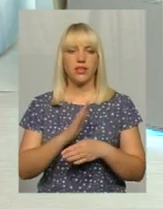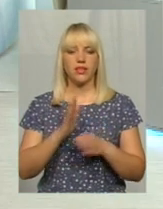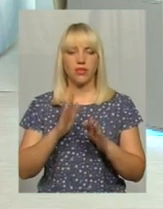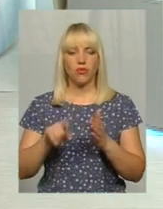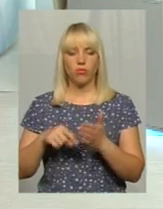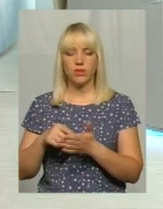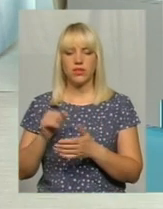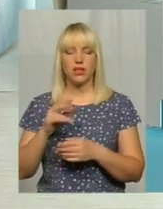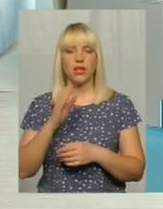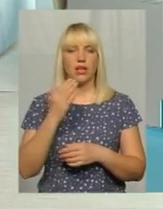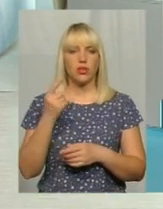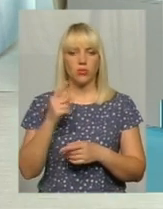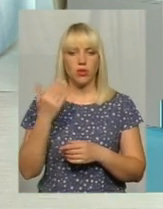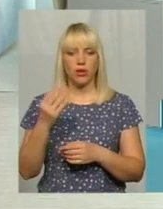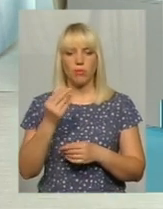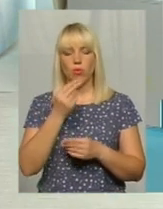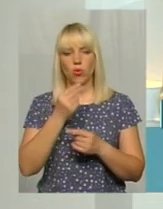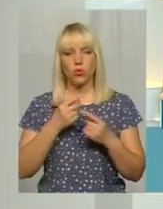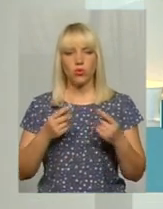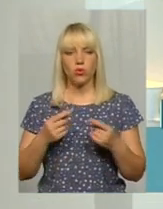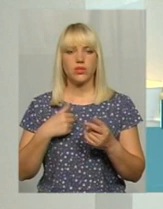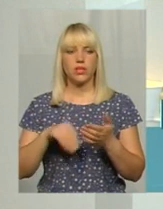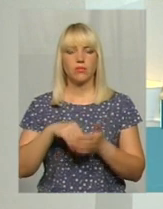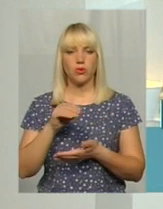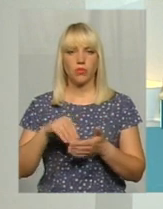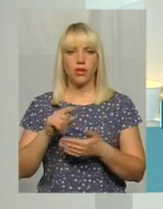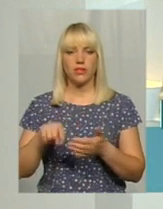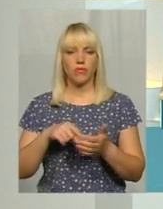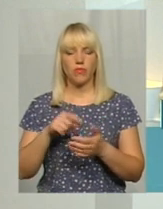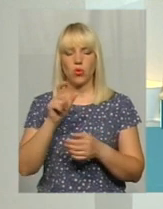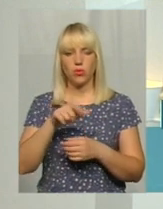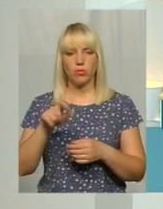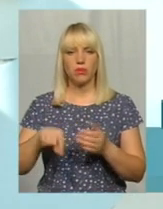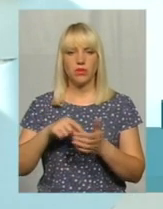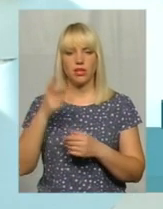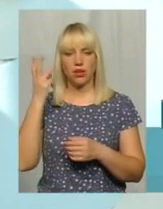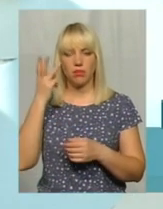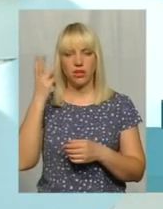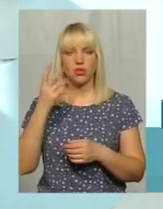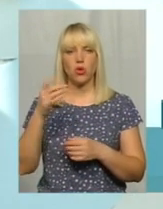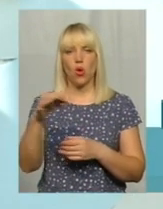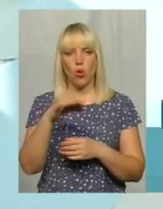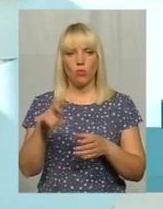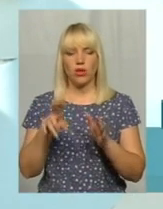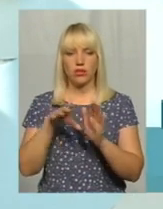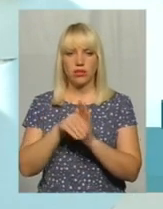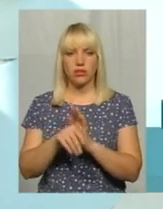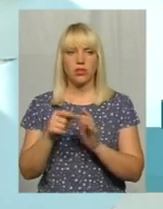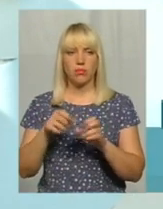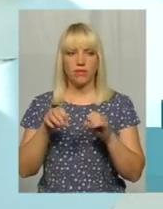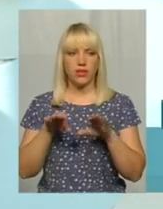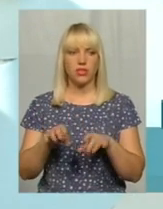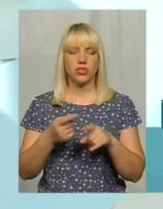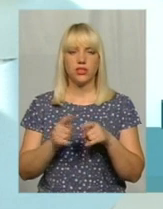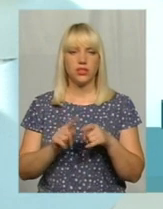продукція також активно споживається мешканцями міста Хмельницького і є досить популярною, тому ми вирішили проєкт не